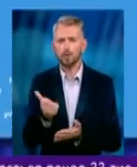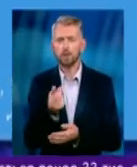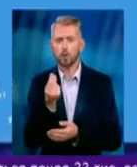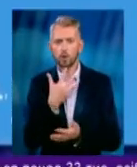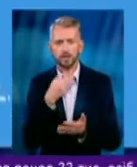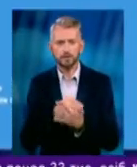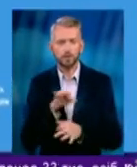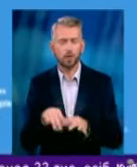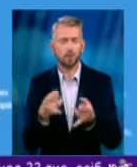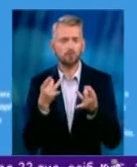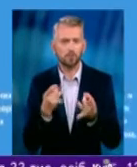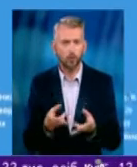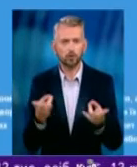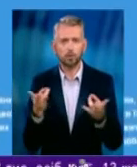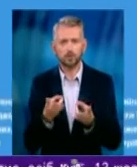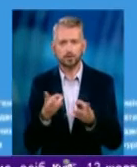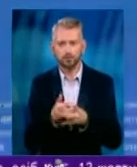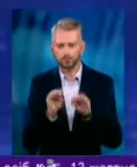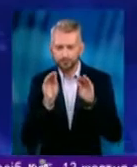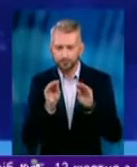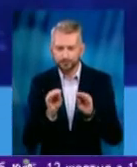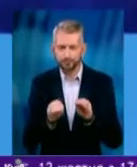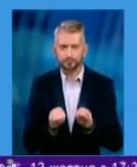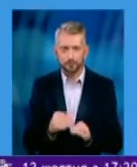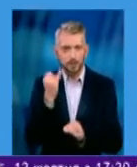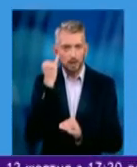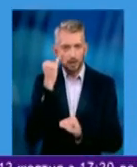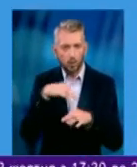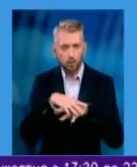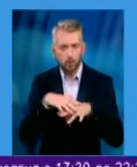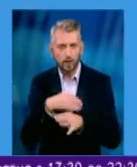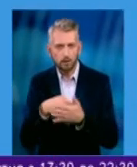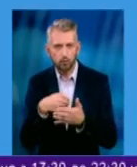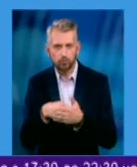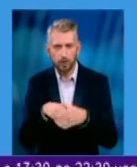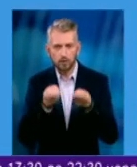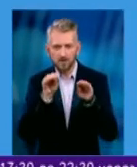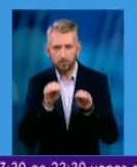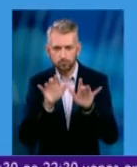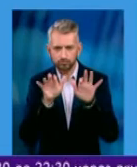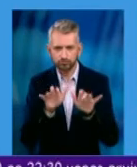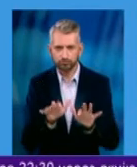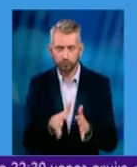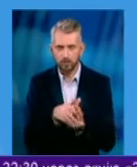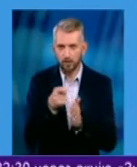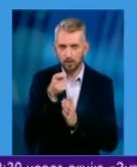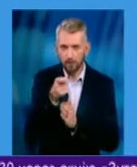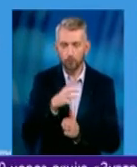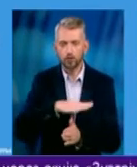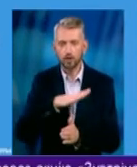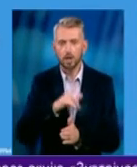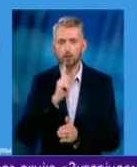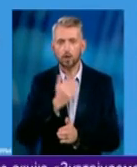свій проект просто. Потрібно сформулювати ідею, розрахувати бюджет, заповнити заявку на сайті і чекати, допоки за ваш